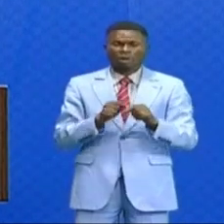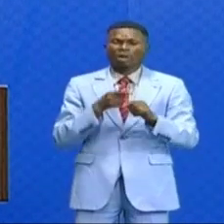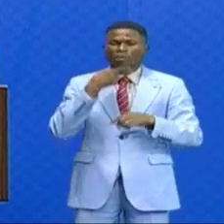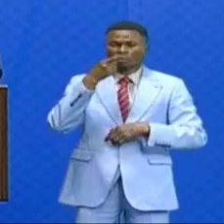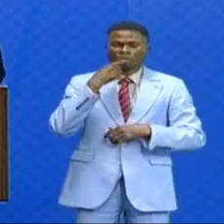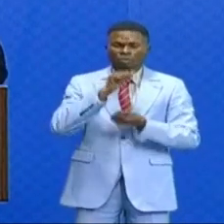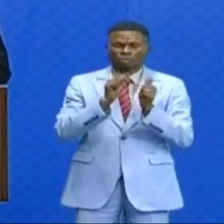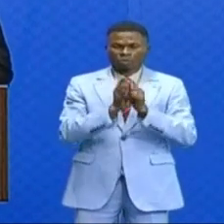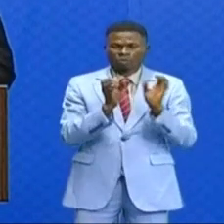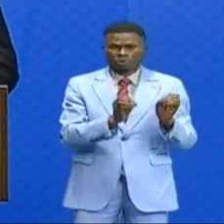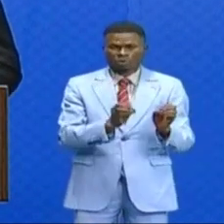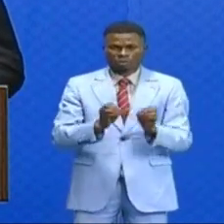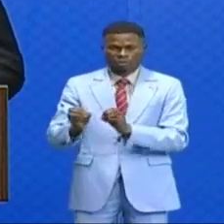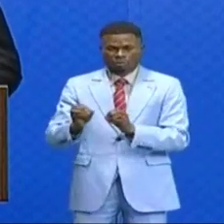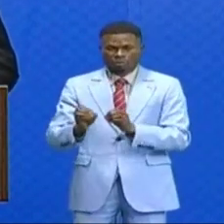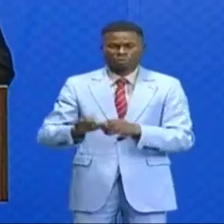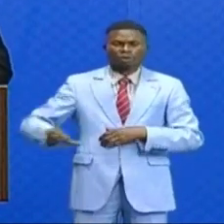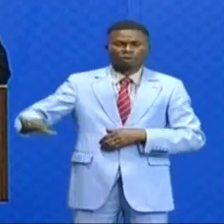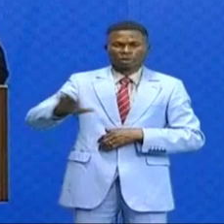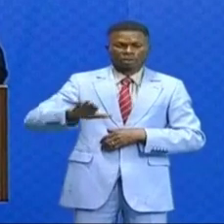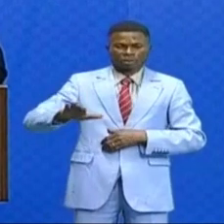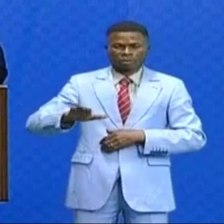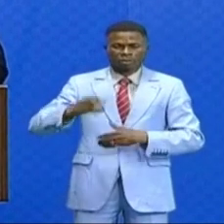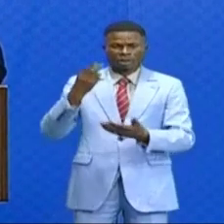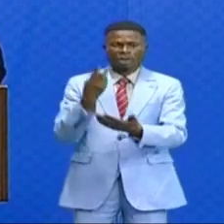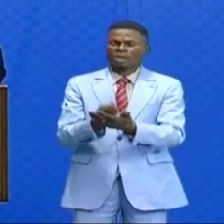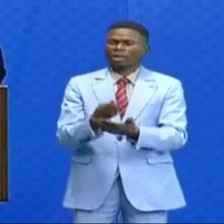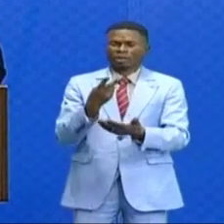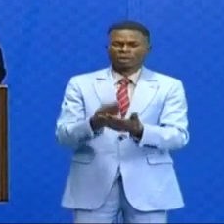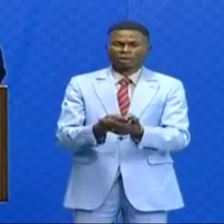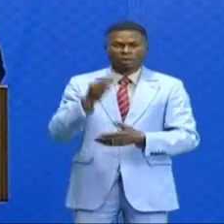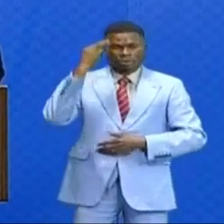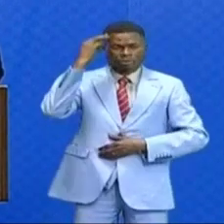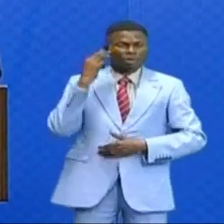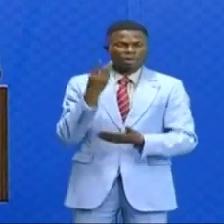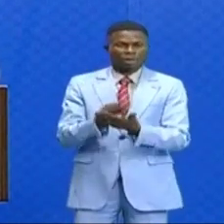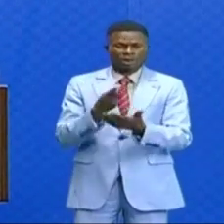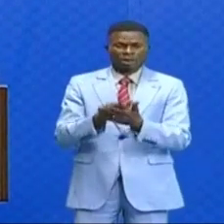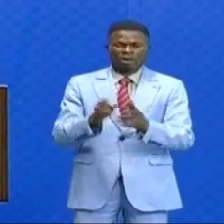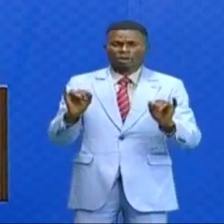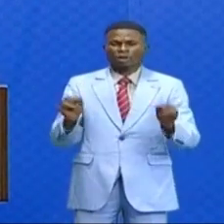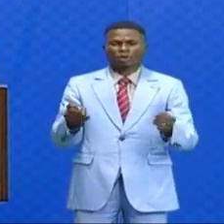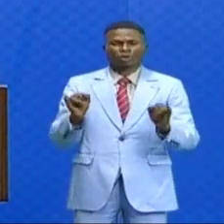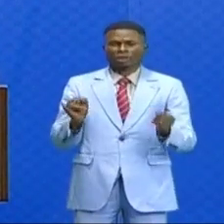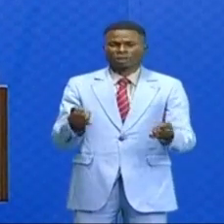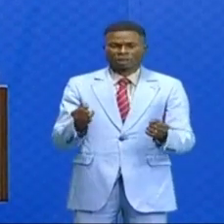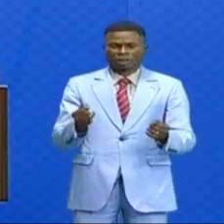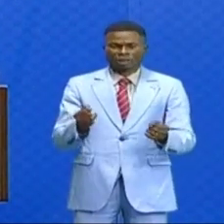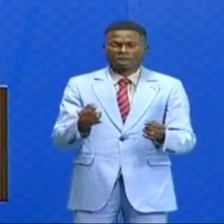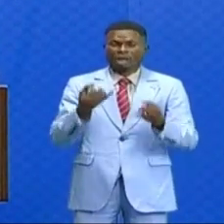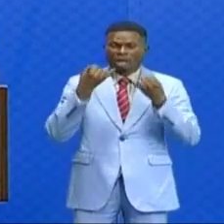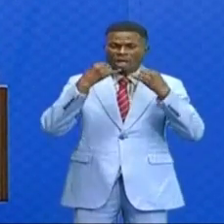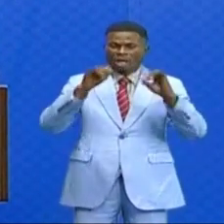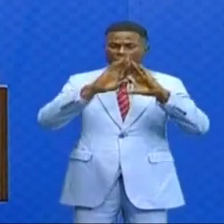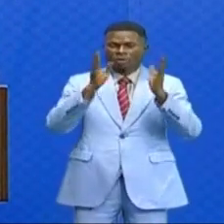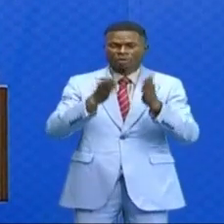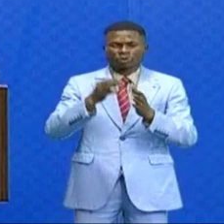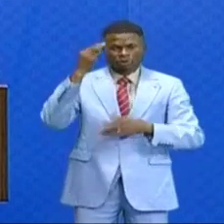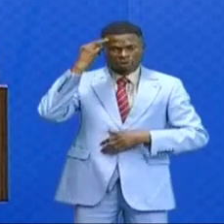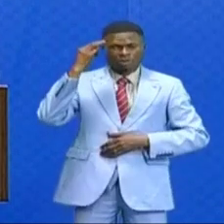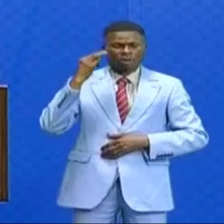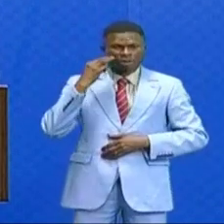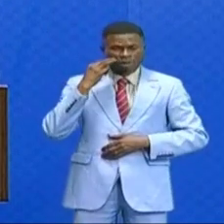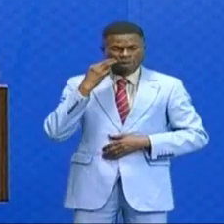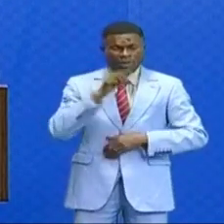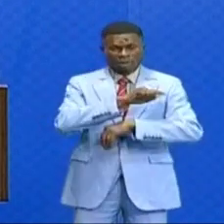à l'organisation des États généraux des sports. Le ministre des Sports et Loisirs a informé le Conseil que